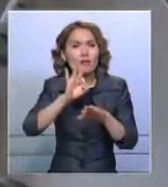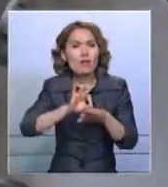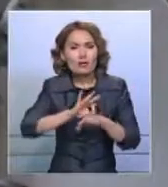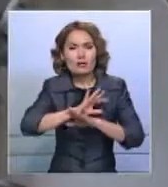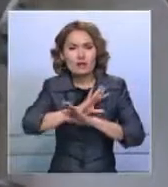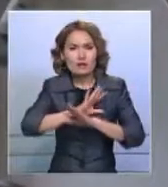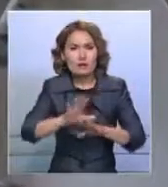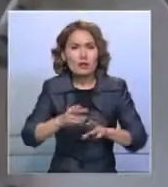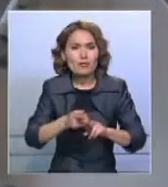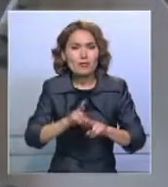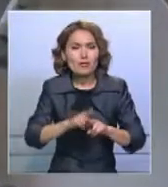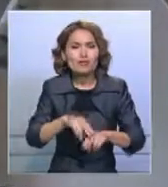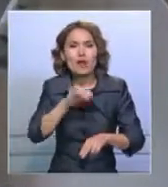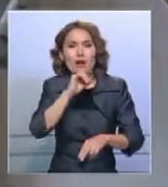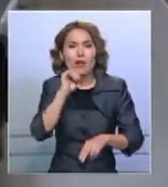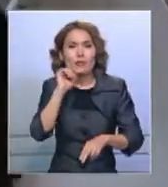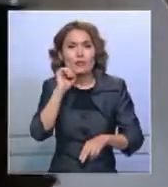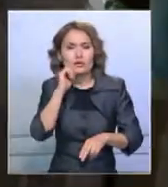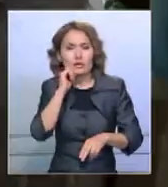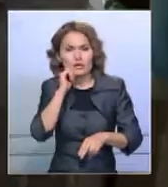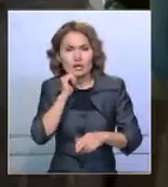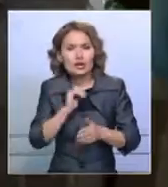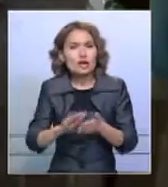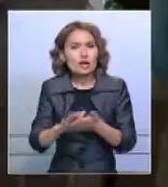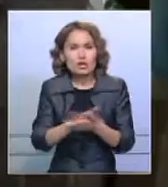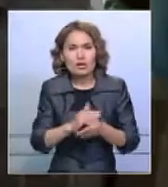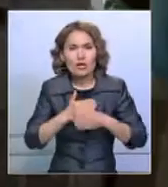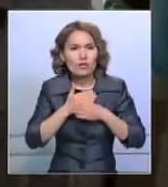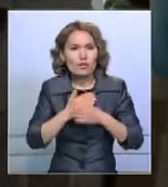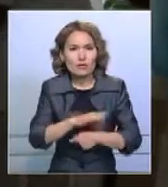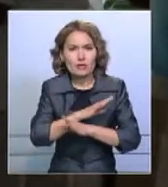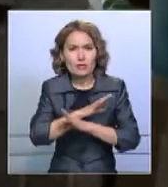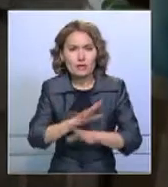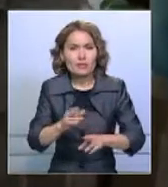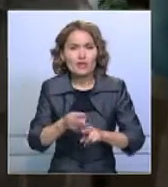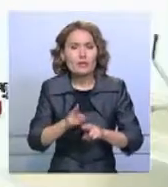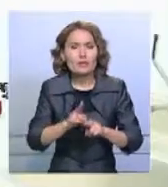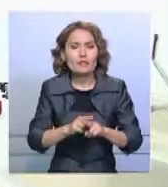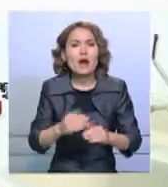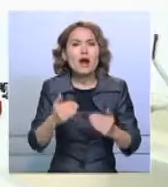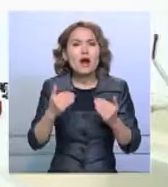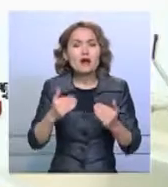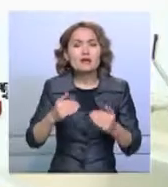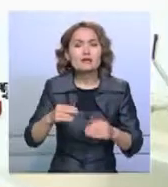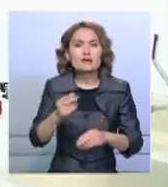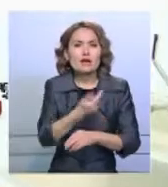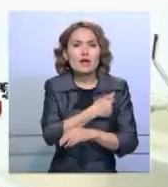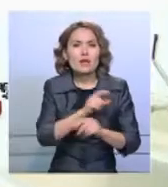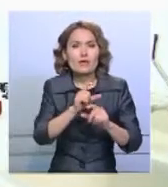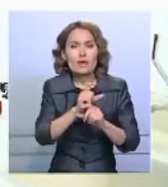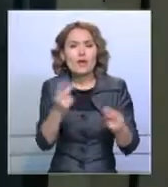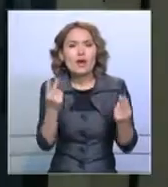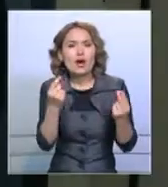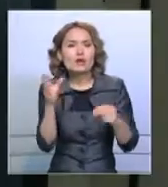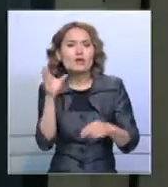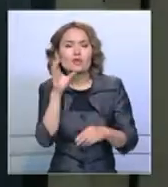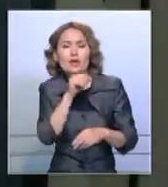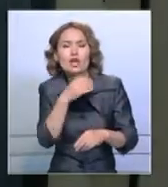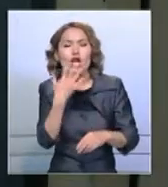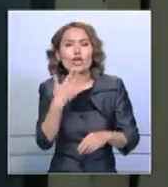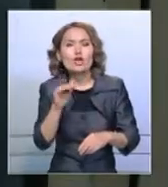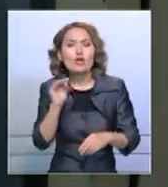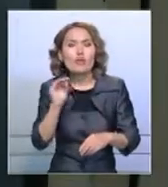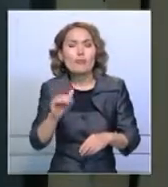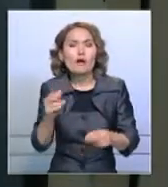көшеде серуендеп велосипед теуіп жүрген. Ал ең қымбат шипажайларда демалып жүрген фирма директорларының вилласынан 50 мың